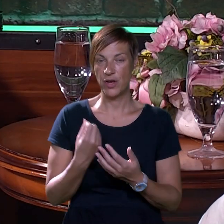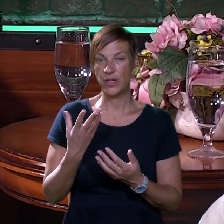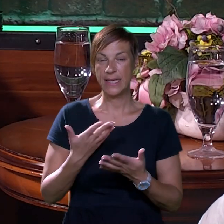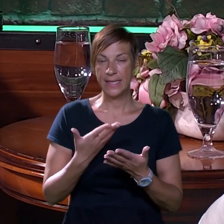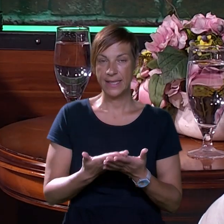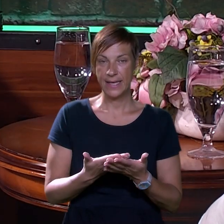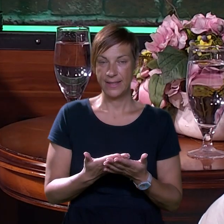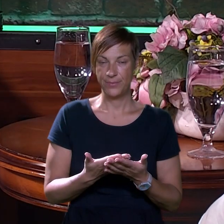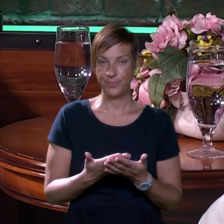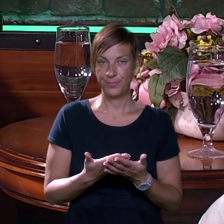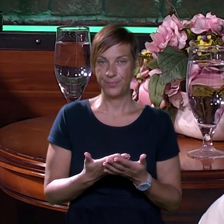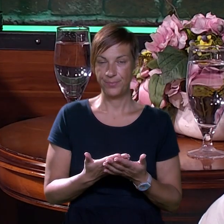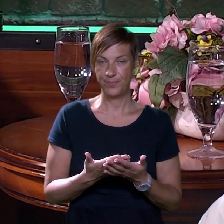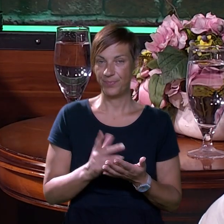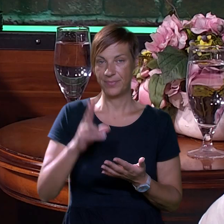I kad